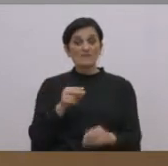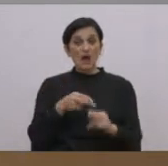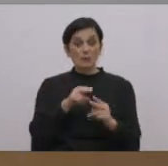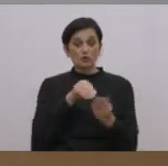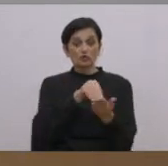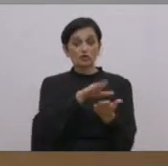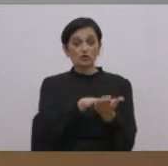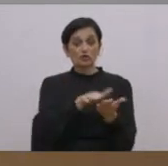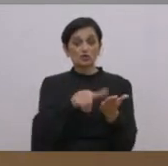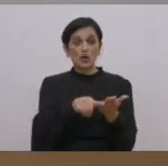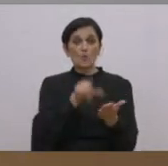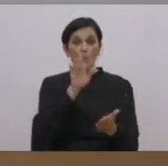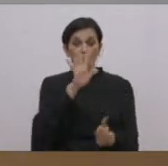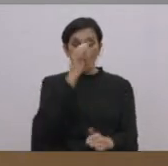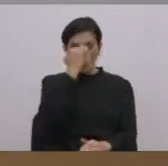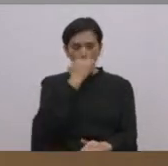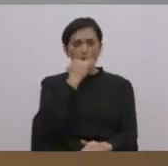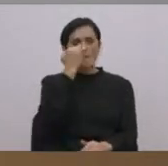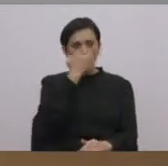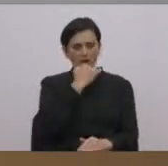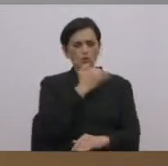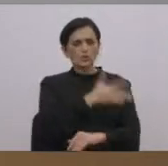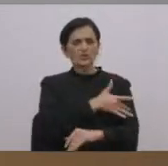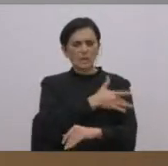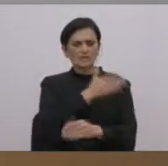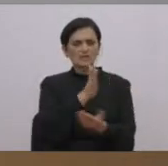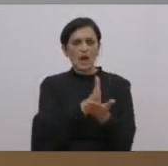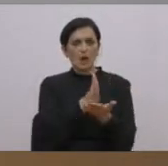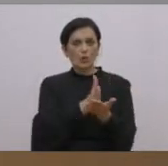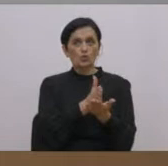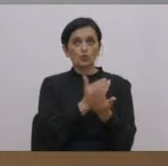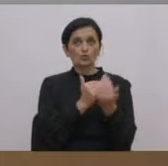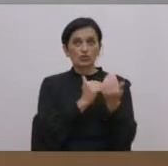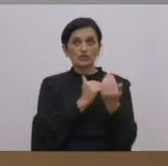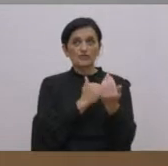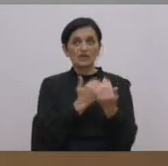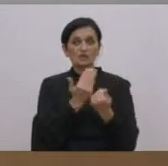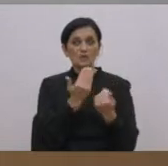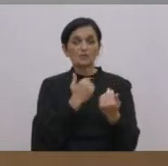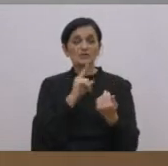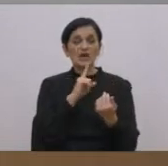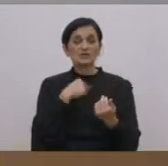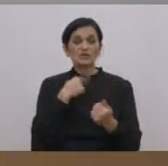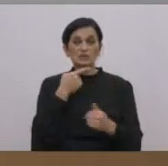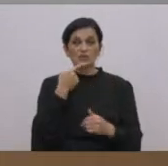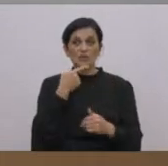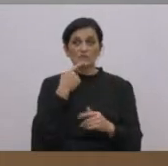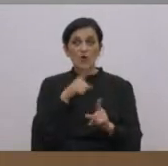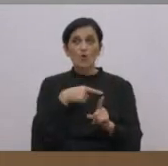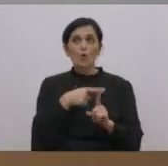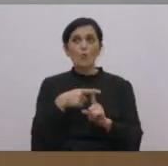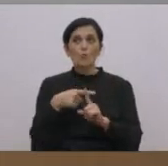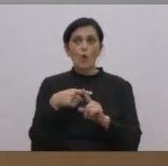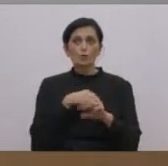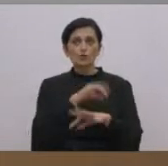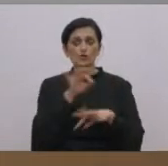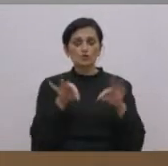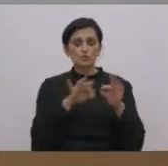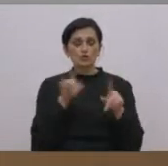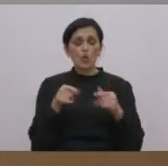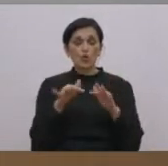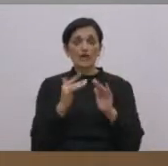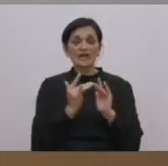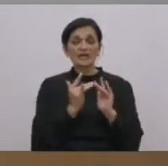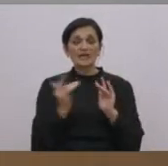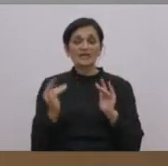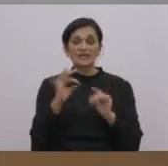am hot, m-a dubi istui saramara, m-a dubi zam sahure bulia, tu care ne-i martul, trebuie să mergem în bob, pozitivul reproiectului zgan forțele, bisa, hitan